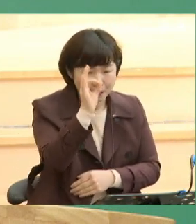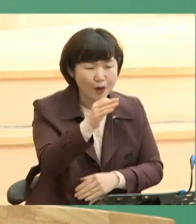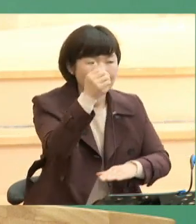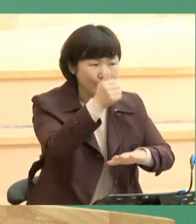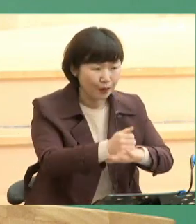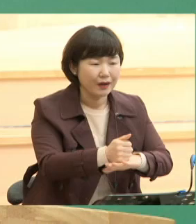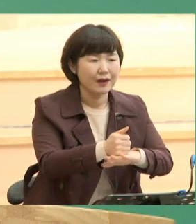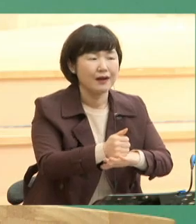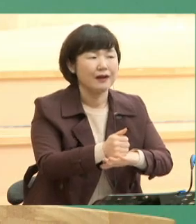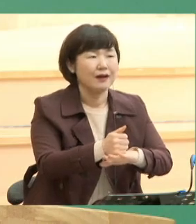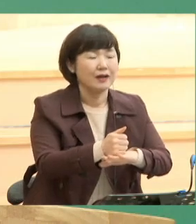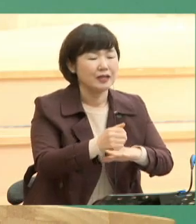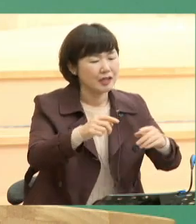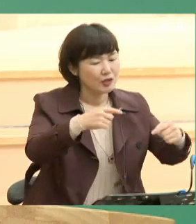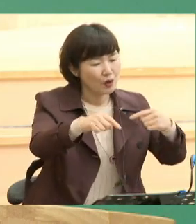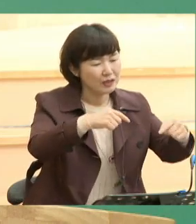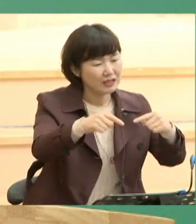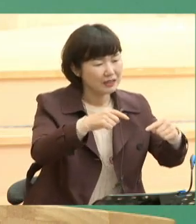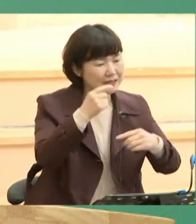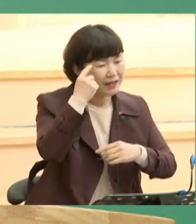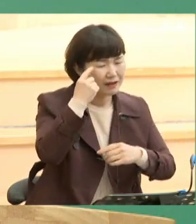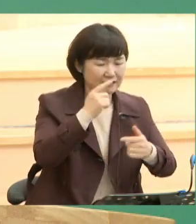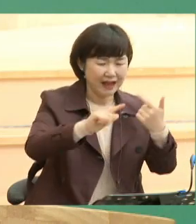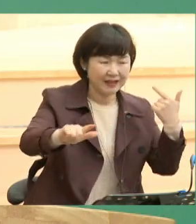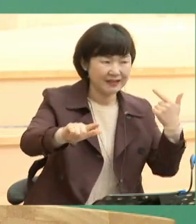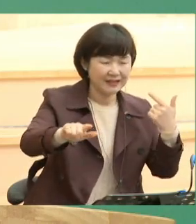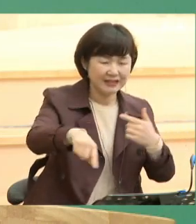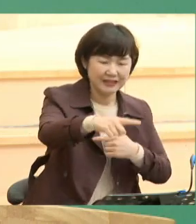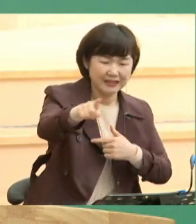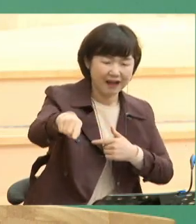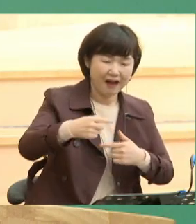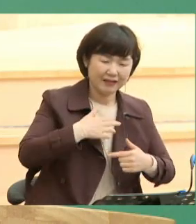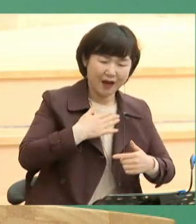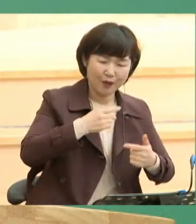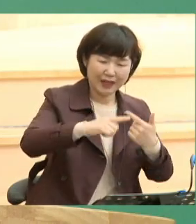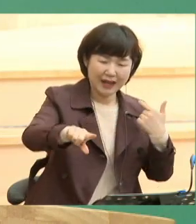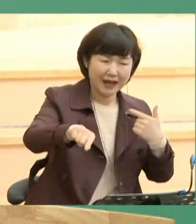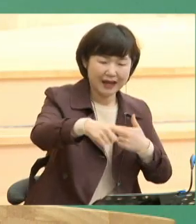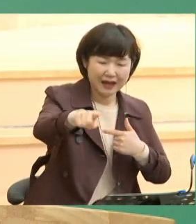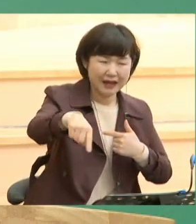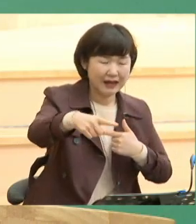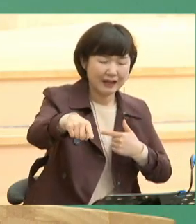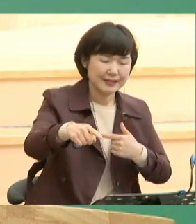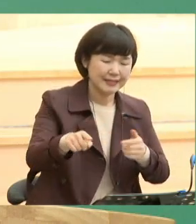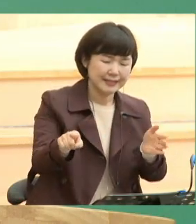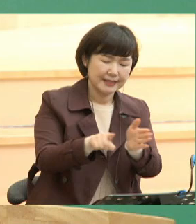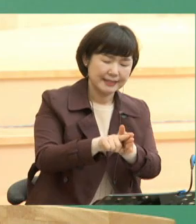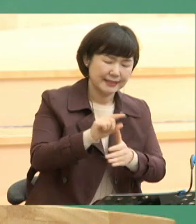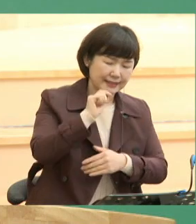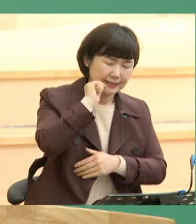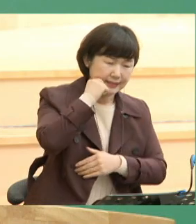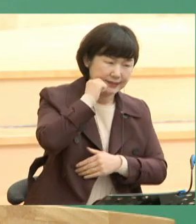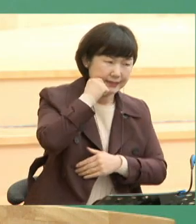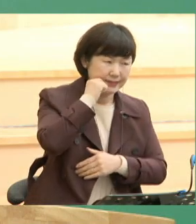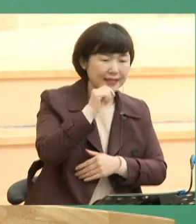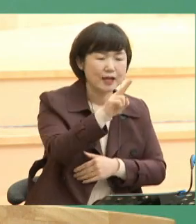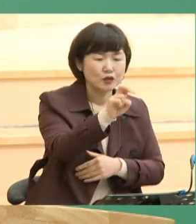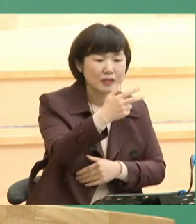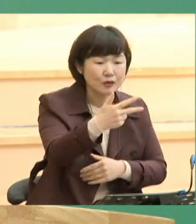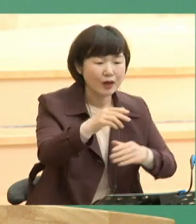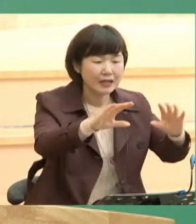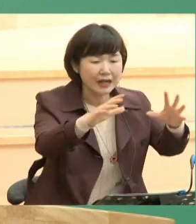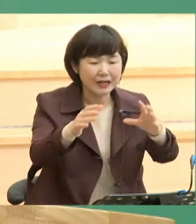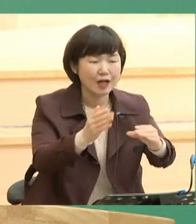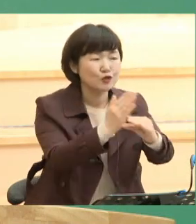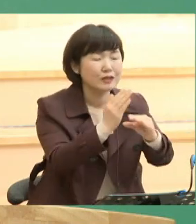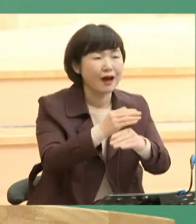되냐 정치적인 견해를 달리하는 사람에 대한 불신 정도가 20 7개의 조사 나라 가운데